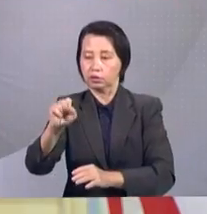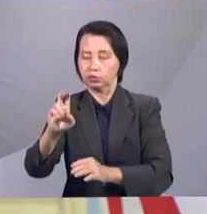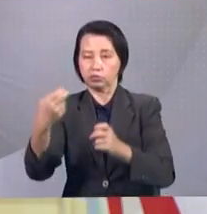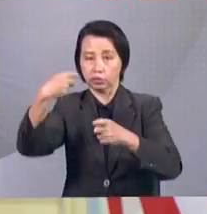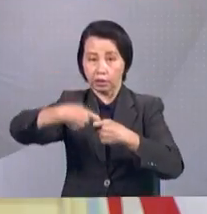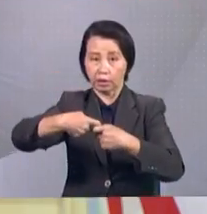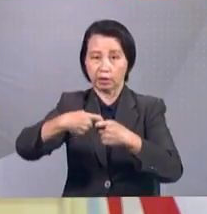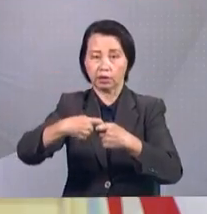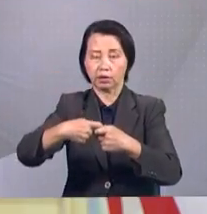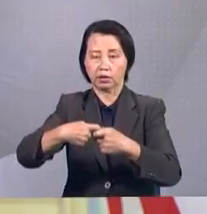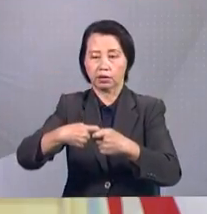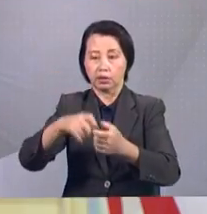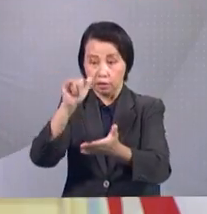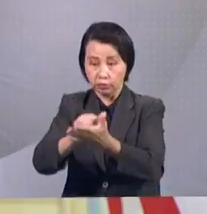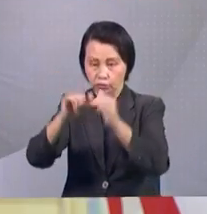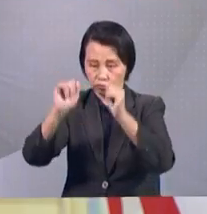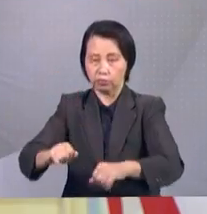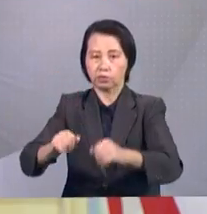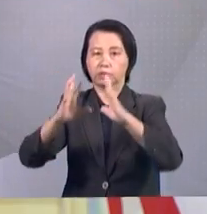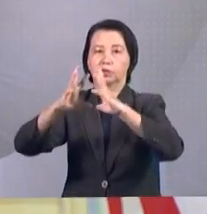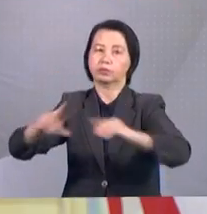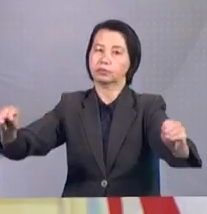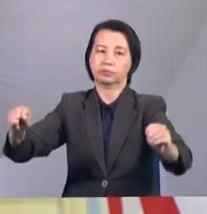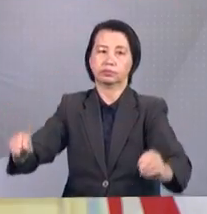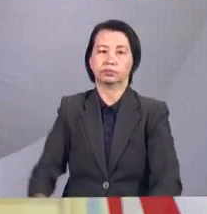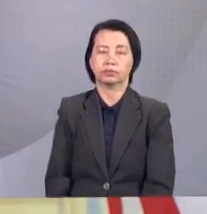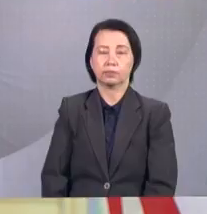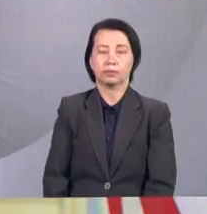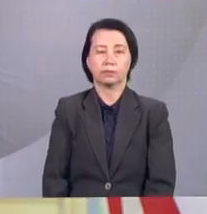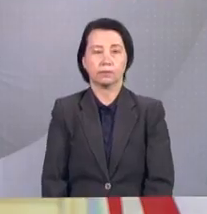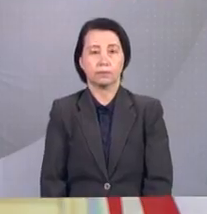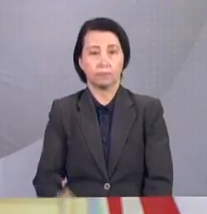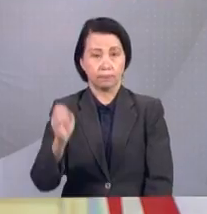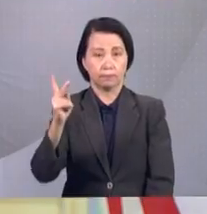seperti yang disebut tadi, akan dapat kita selesaikan. Okay.